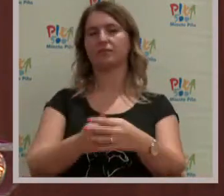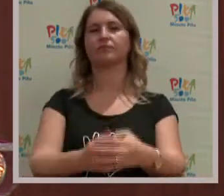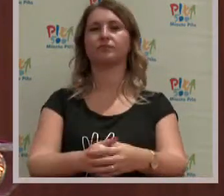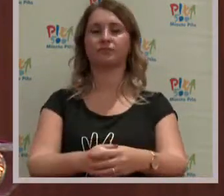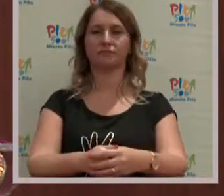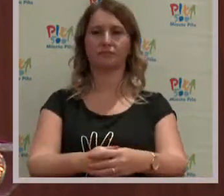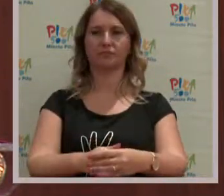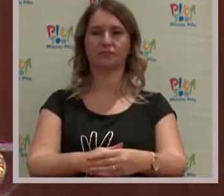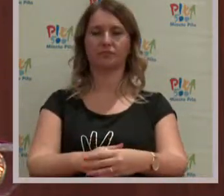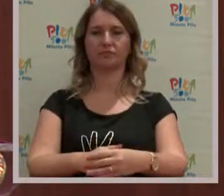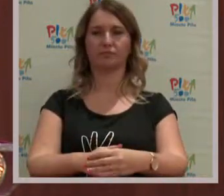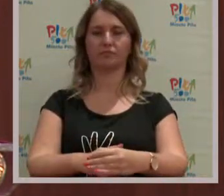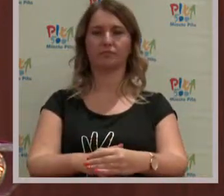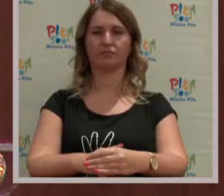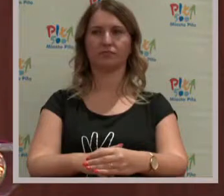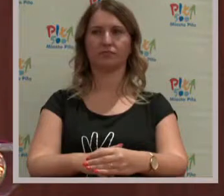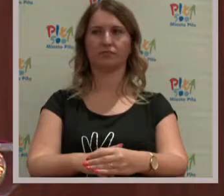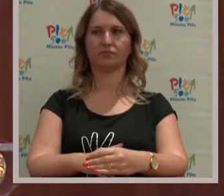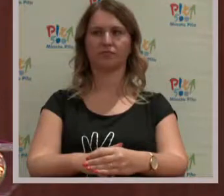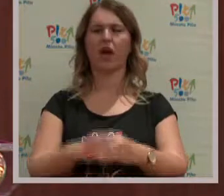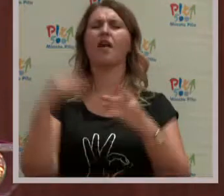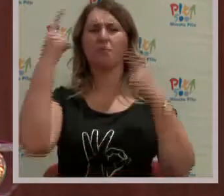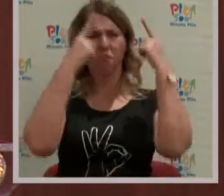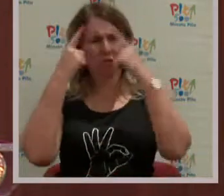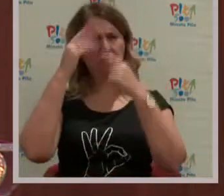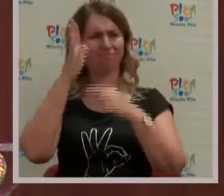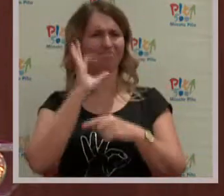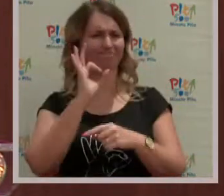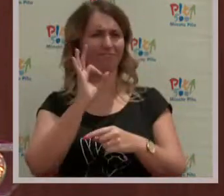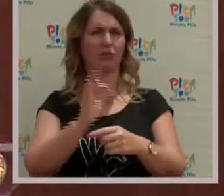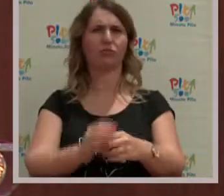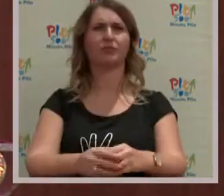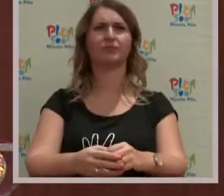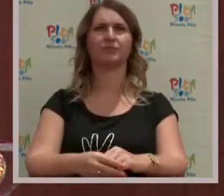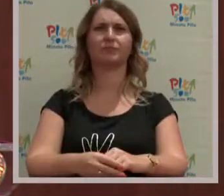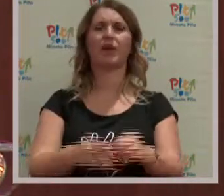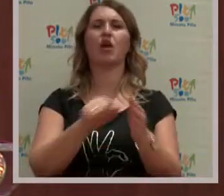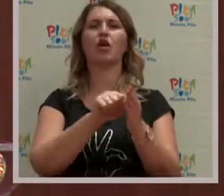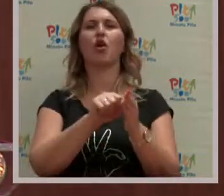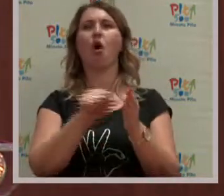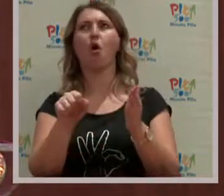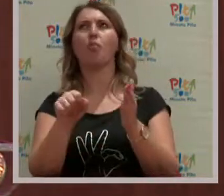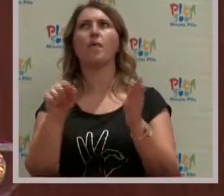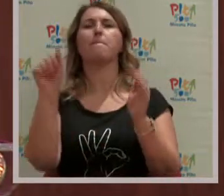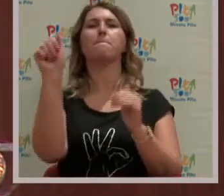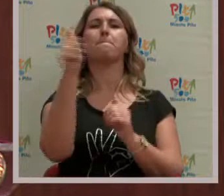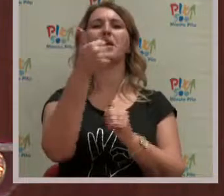więc wydaje się, że nic nie stanie nam na przeszkodzie, żebyśmy mogli faktycznie od 1 stycznia